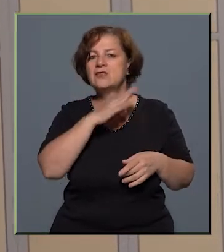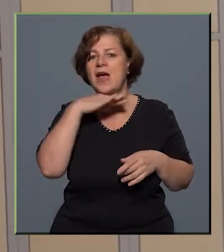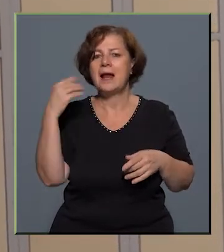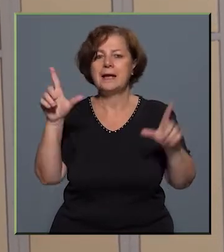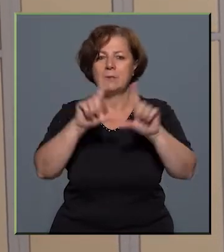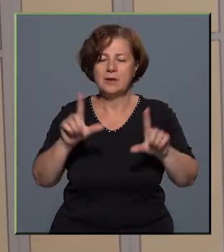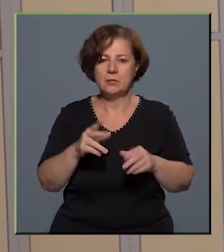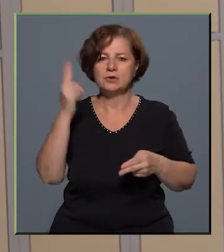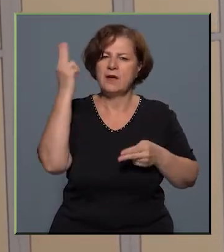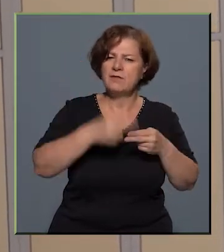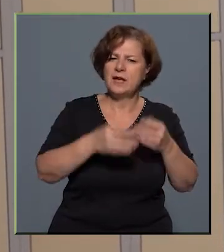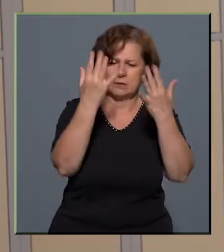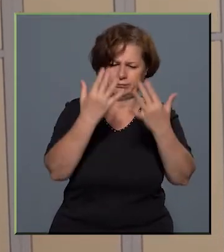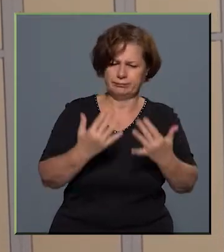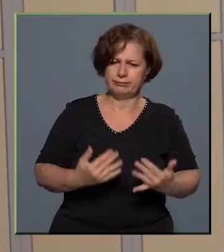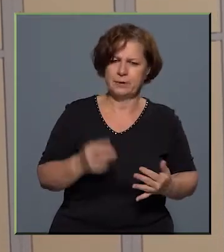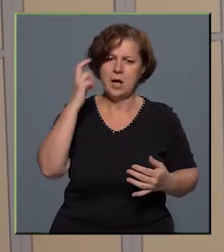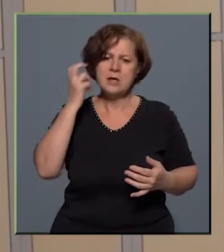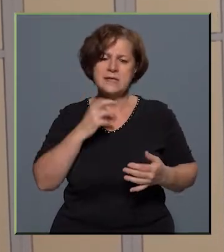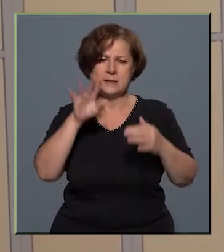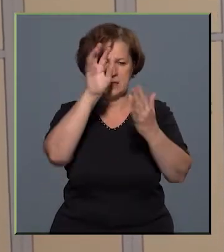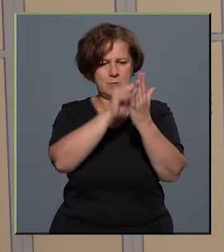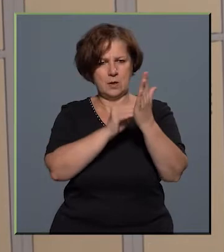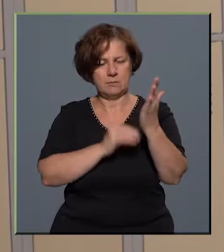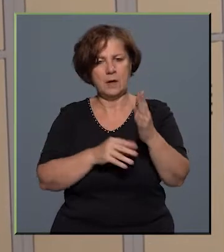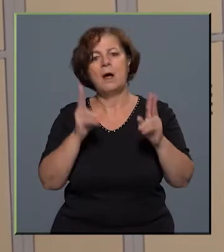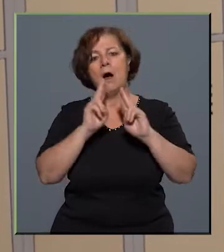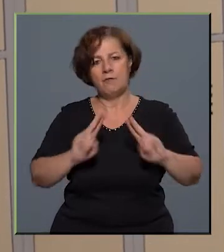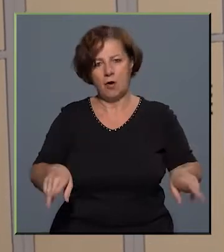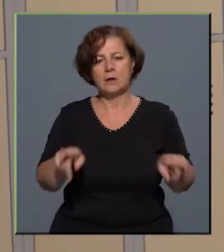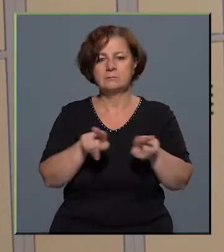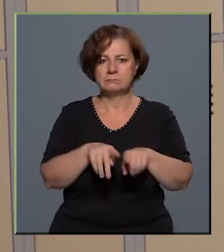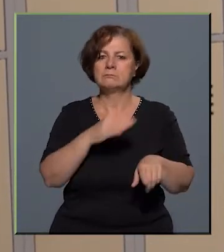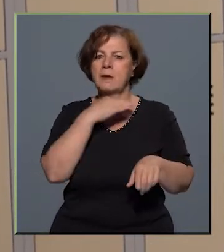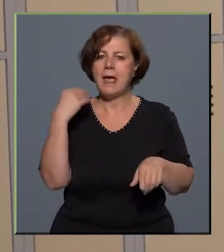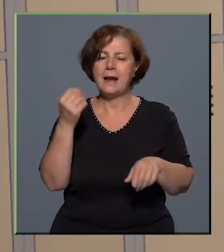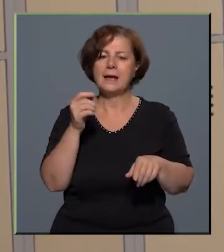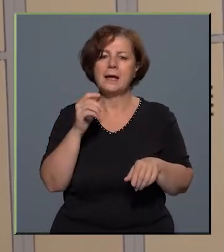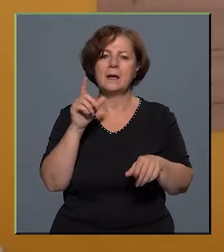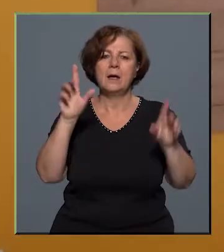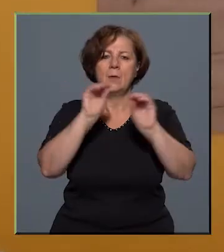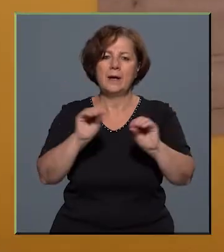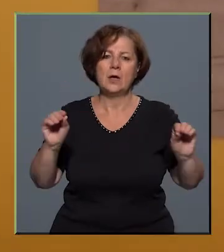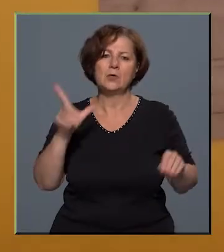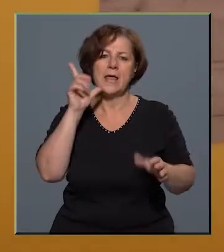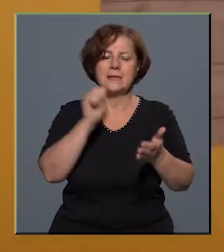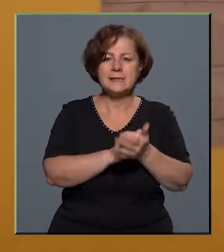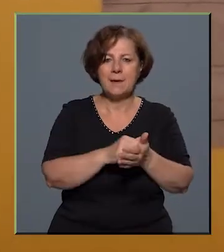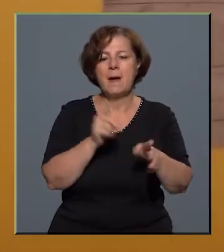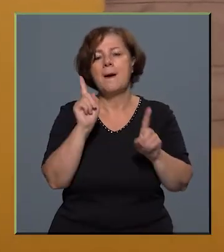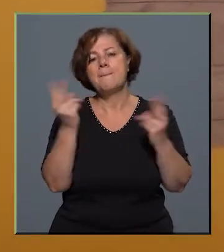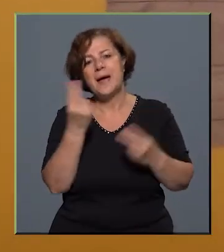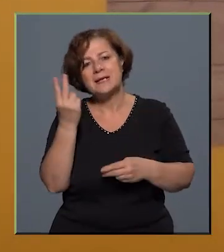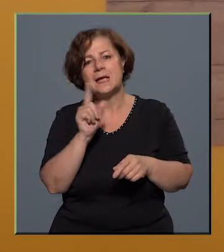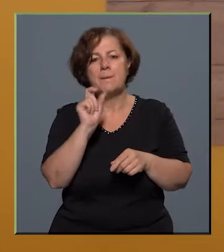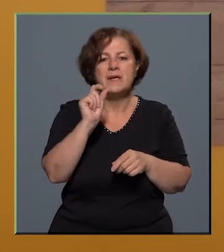pedagógusunk. Végignéztem az elmúlt héten az intézményeinket, megvan az a pedagógus létszám mindenhol, amivel tudunk indulni. Nyilván vannak kisebb